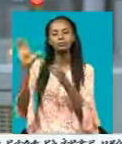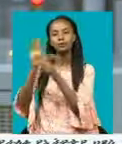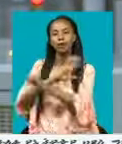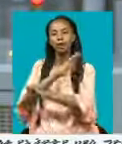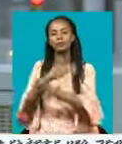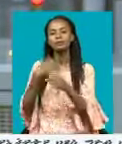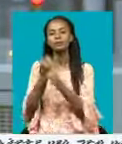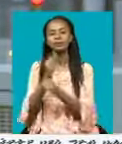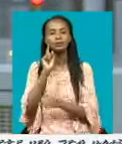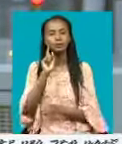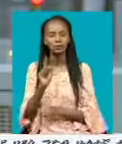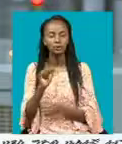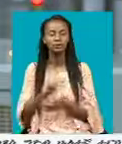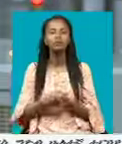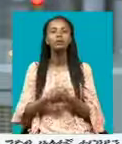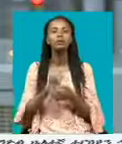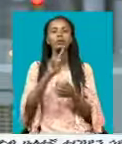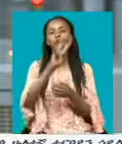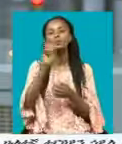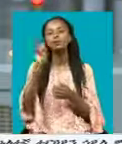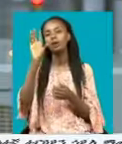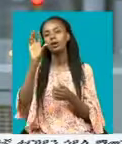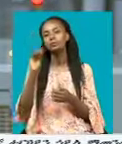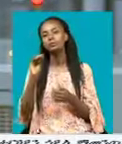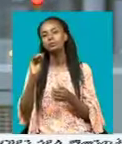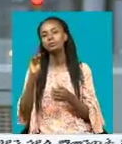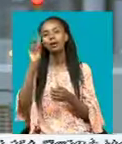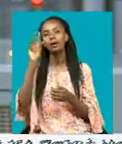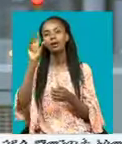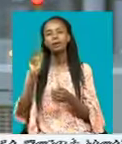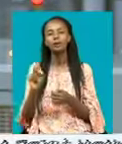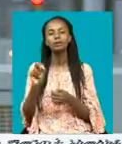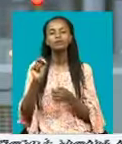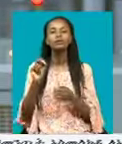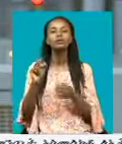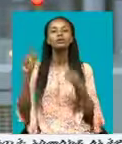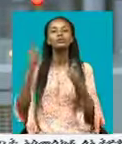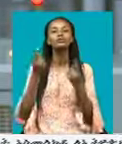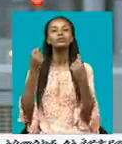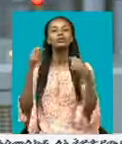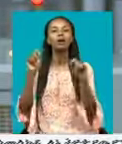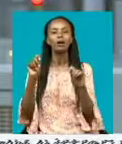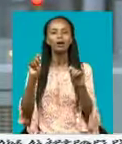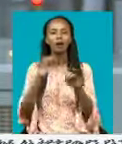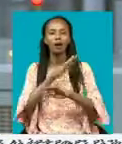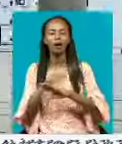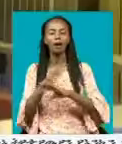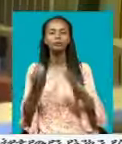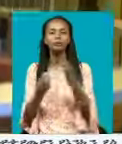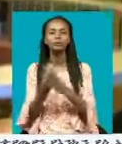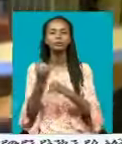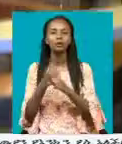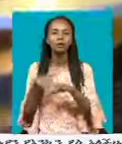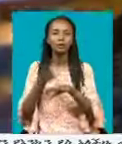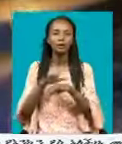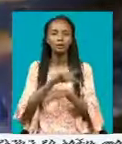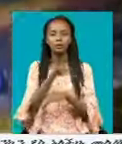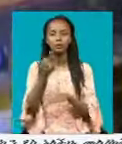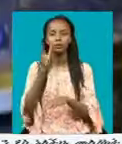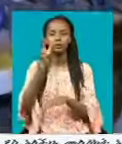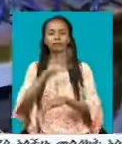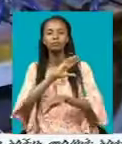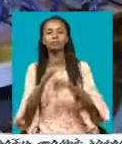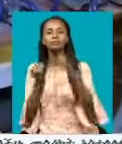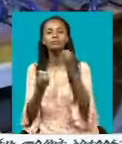እየሰራ ነው። ራይት ነው እስከ 250 ሜጋዋት ጭኖ በሙከራ ኃይል ማመንጫ ስራ ላይ። እነዚህ ሁለት ኃይል